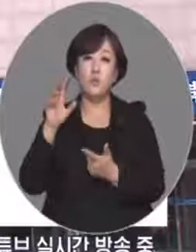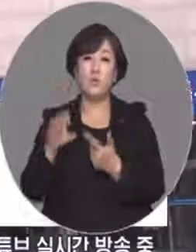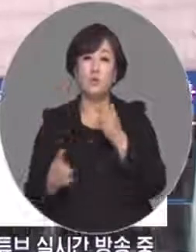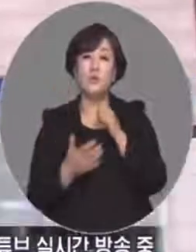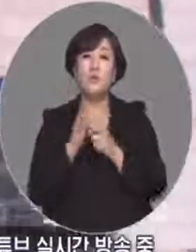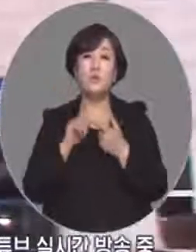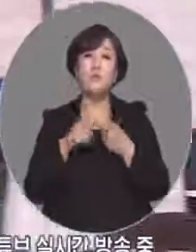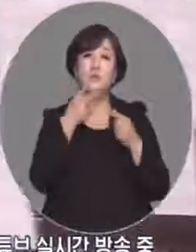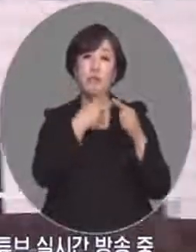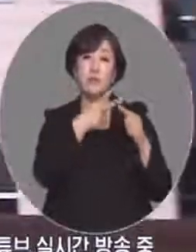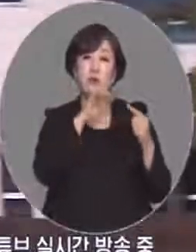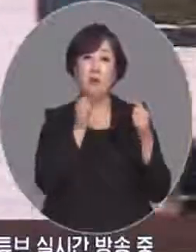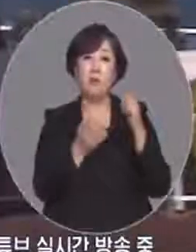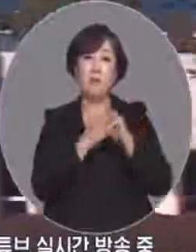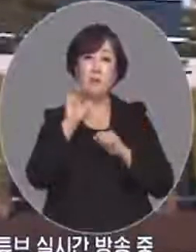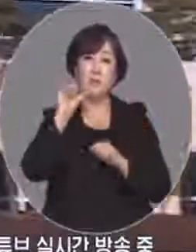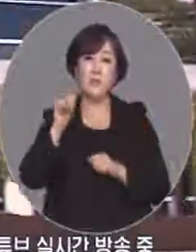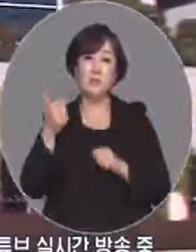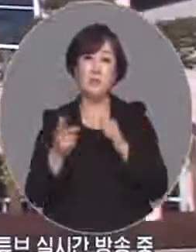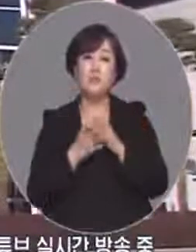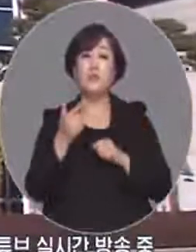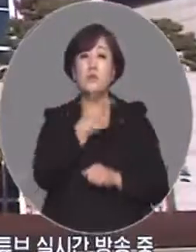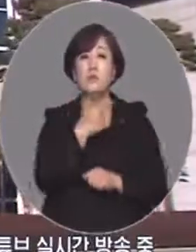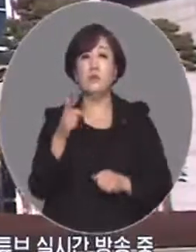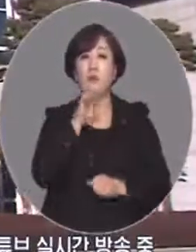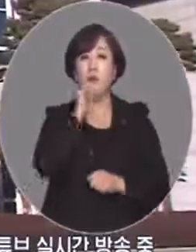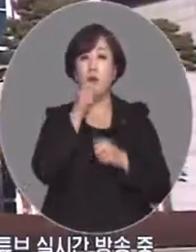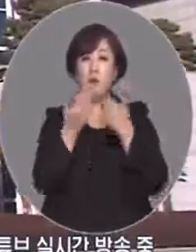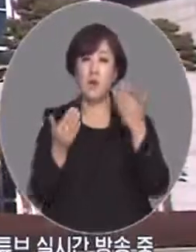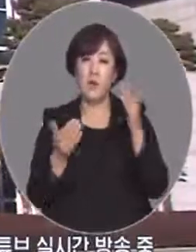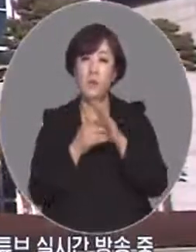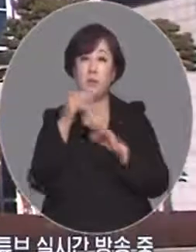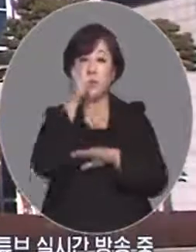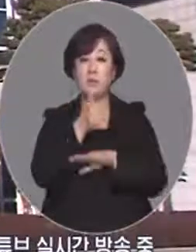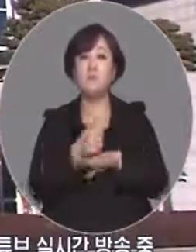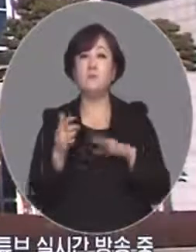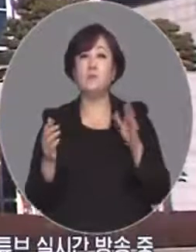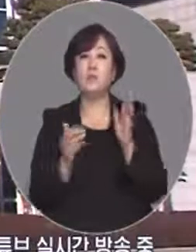평가에서 2등급으로 5개 구군 중 가장 좋은 평가를 받았습니다.